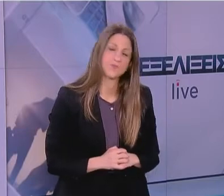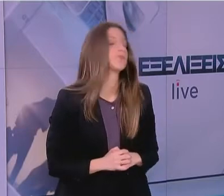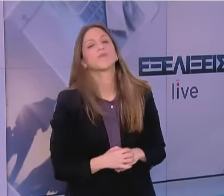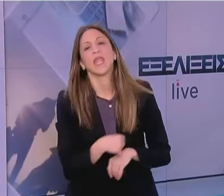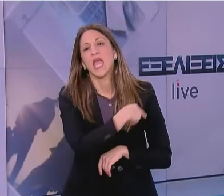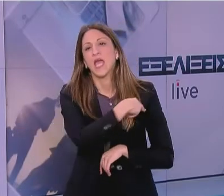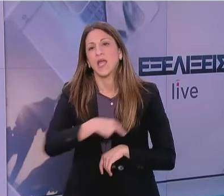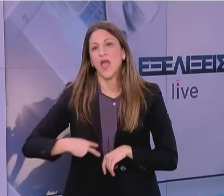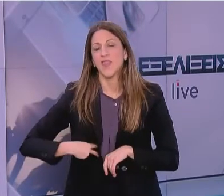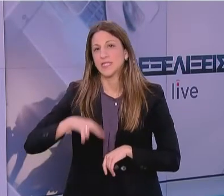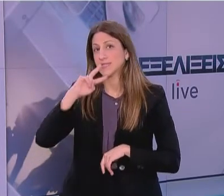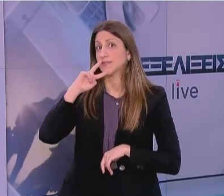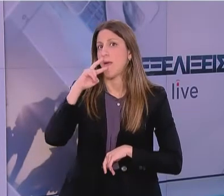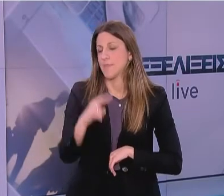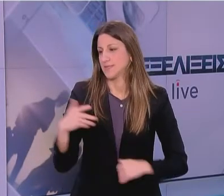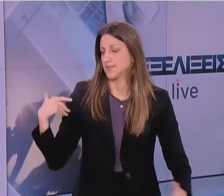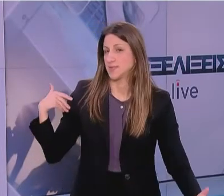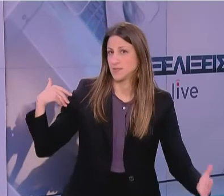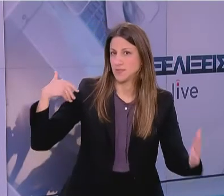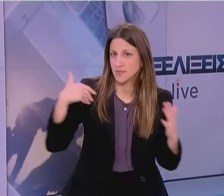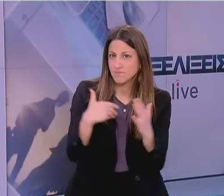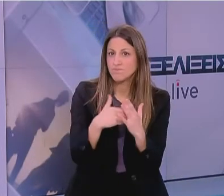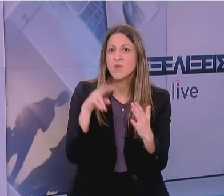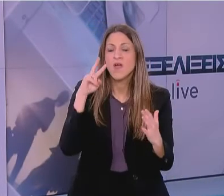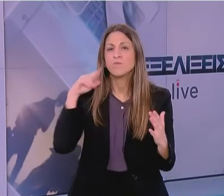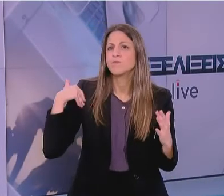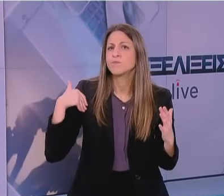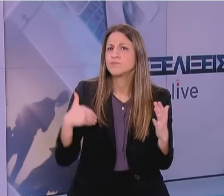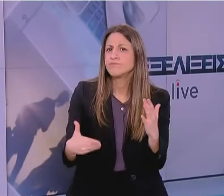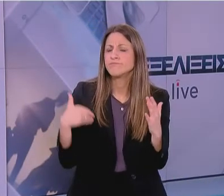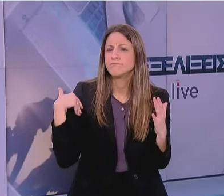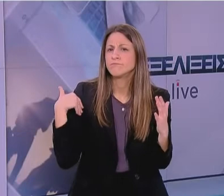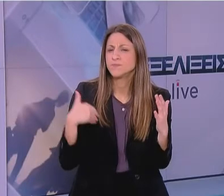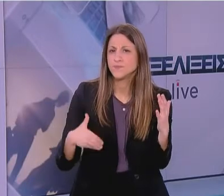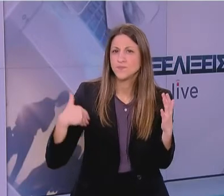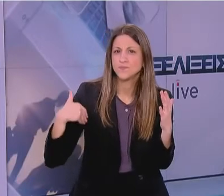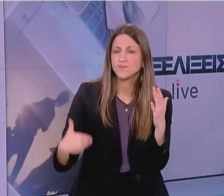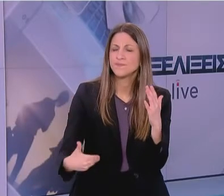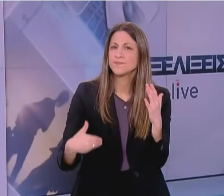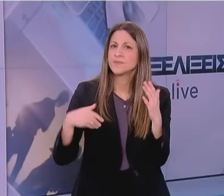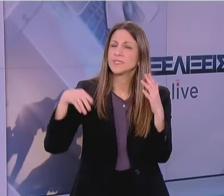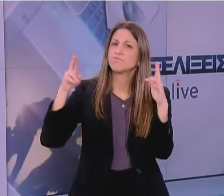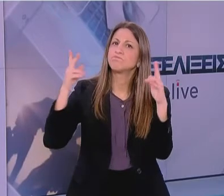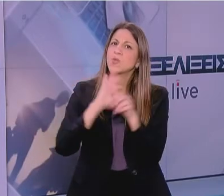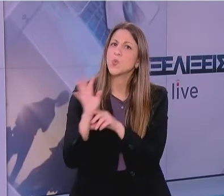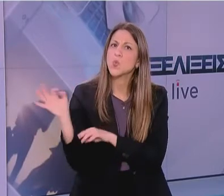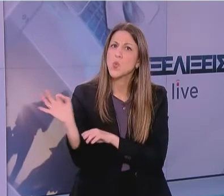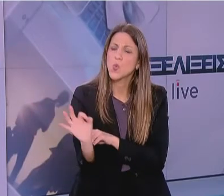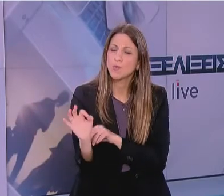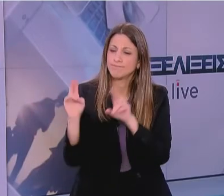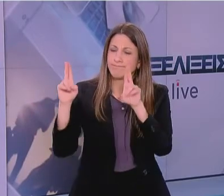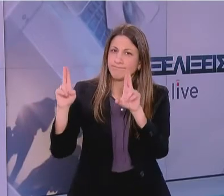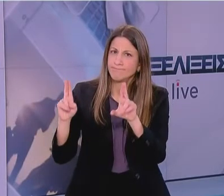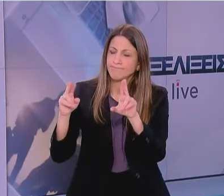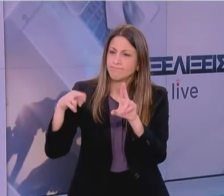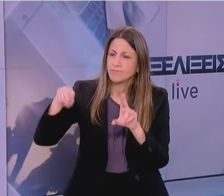Νομίζω είναι σαφές σε εμάς τις τελευταίες μέρες ότι υπάρχει αυτό που ονομάζουμε ένα φρένο. Υπάρχει μια